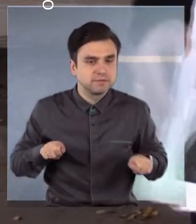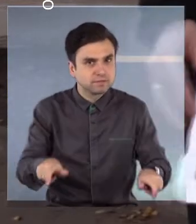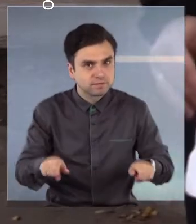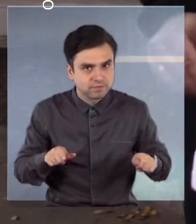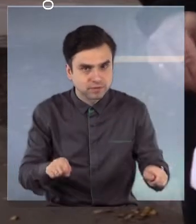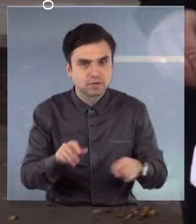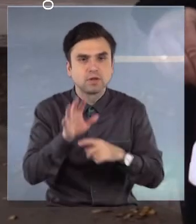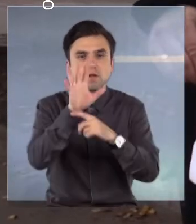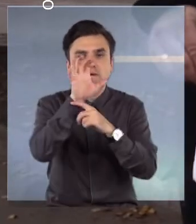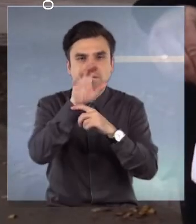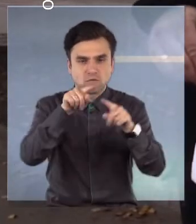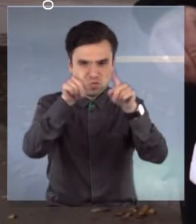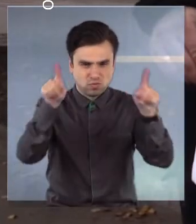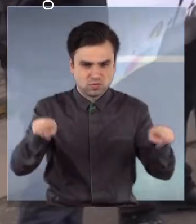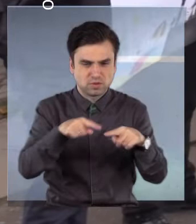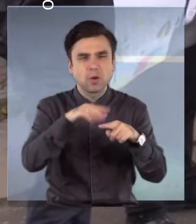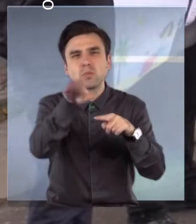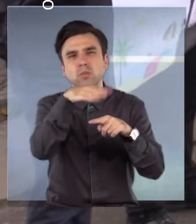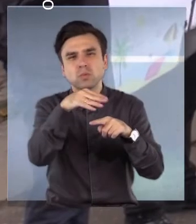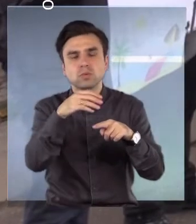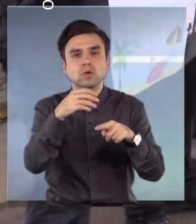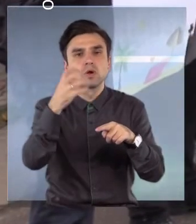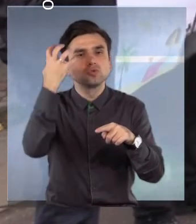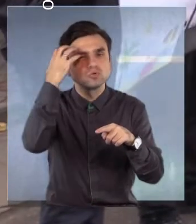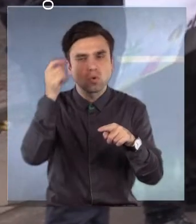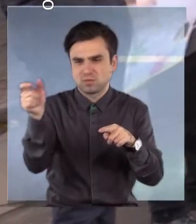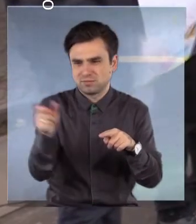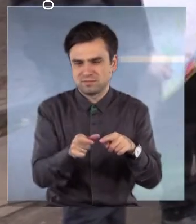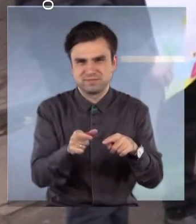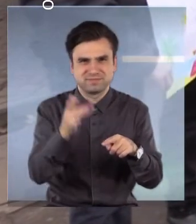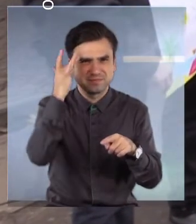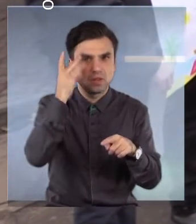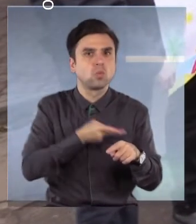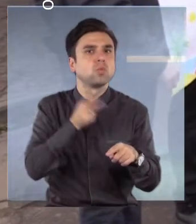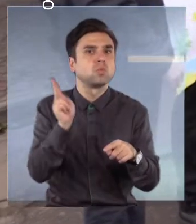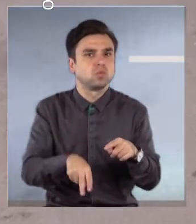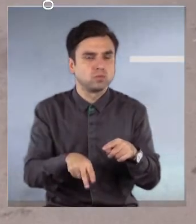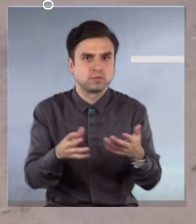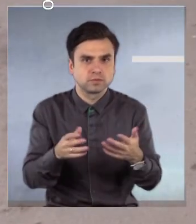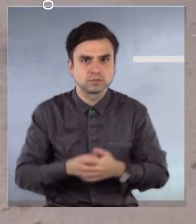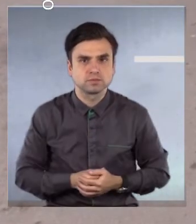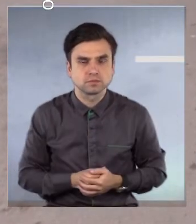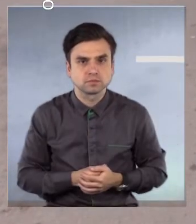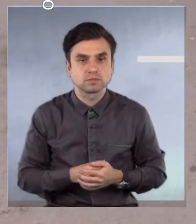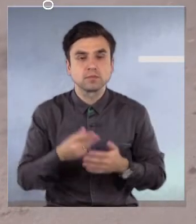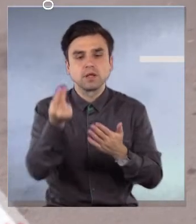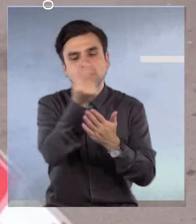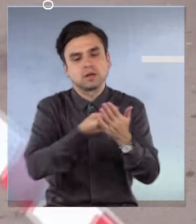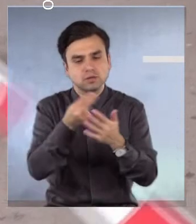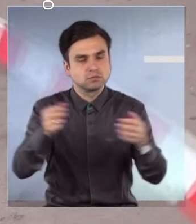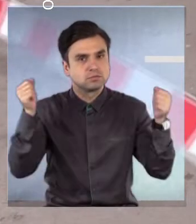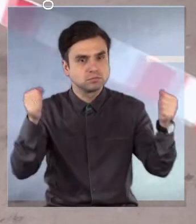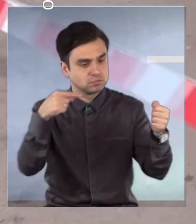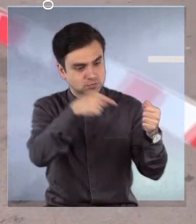на дві частини – усміхнена людина, яка переходить дорогу по пішохідному переходу та світлофору, та на противагу постраждала